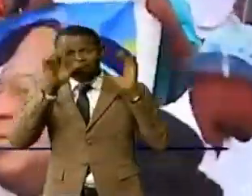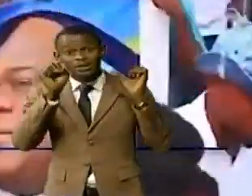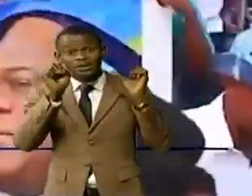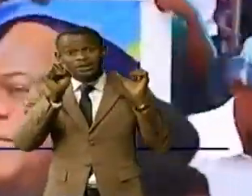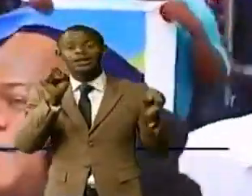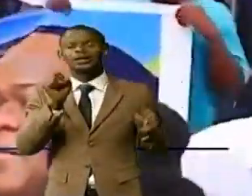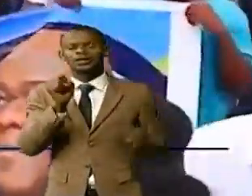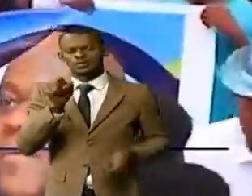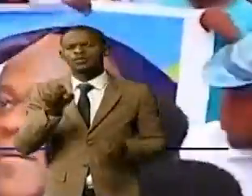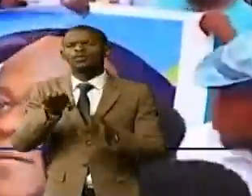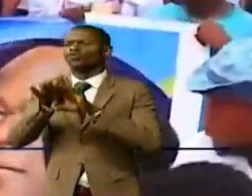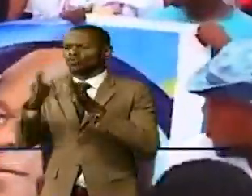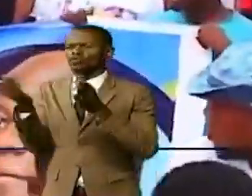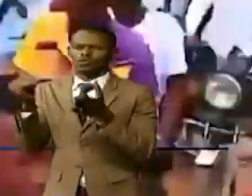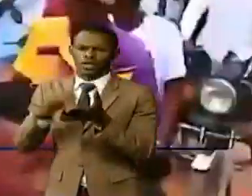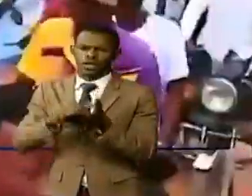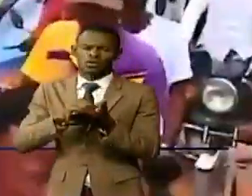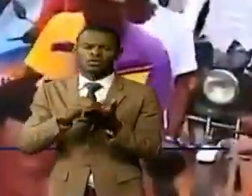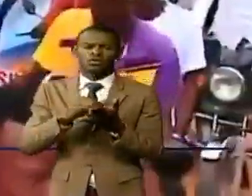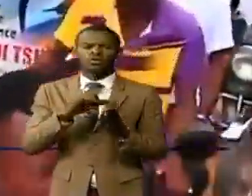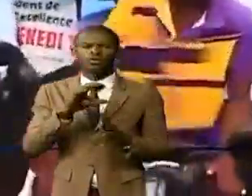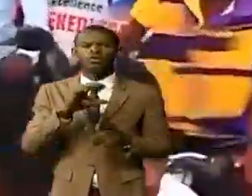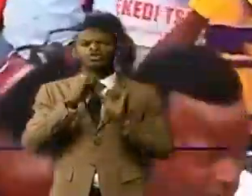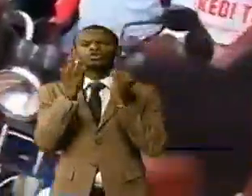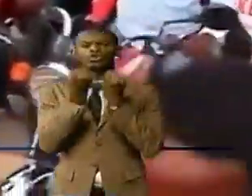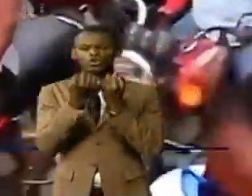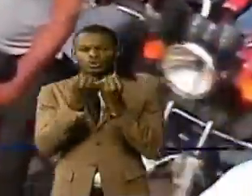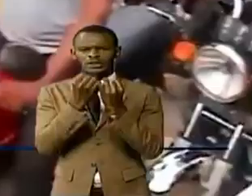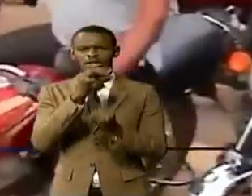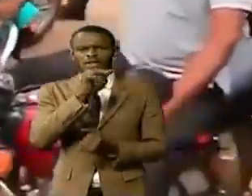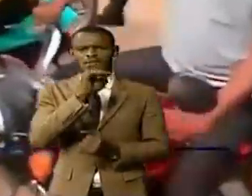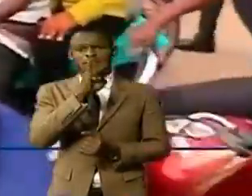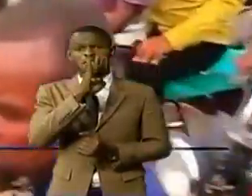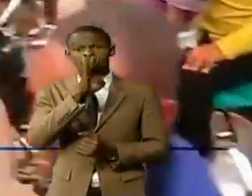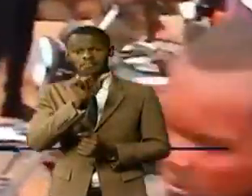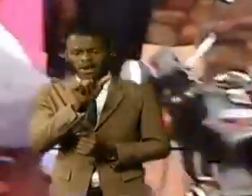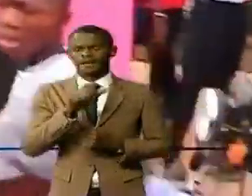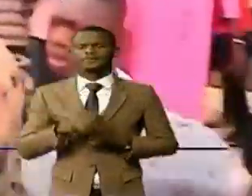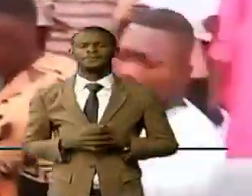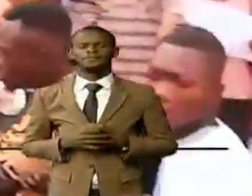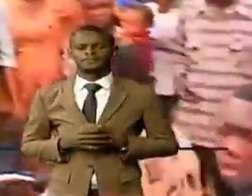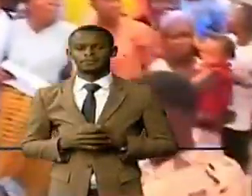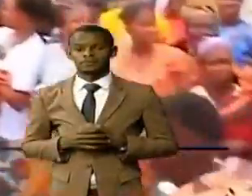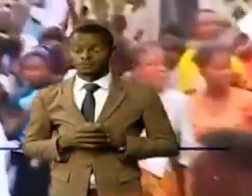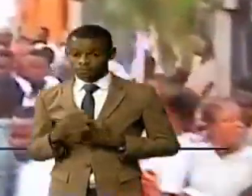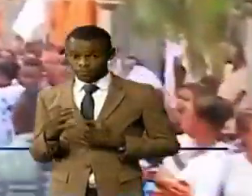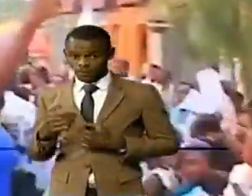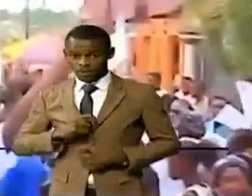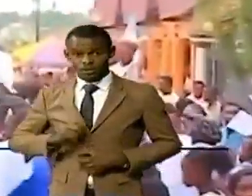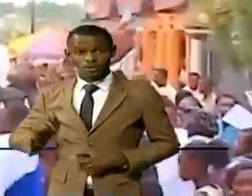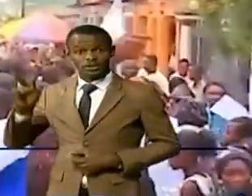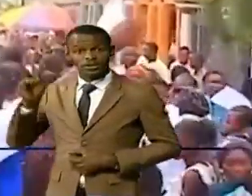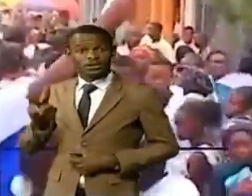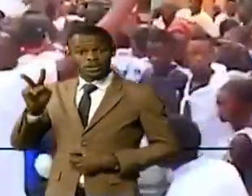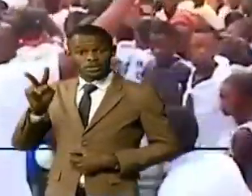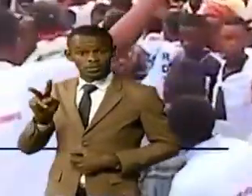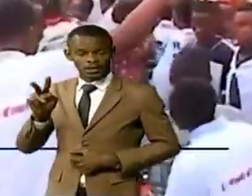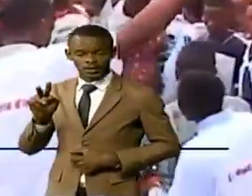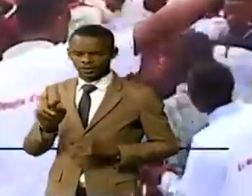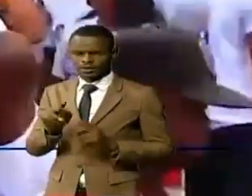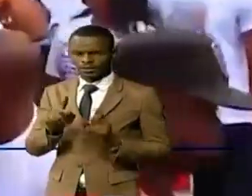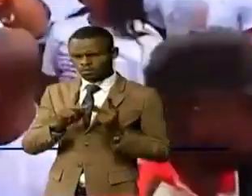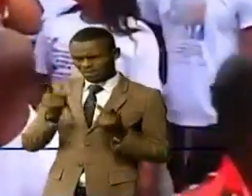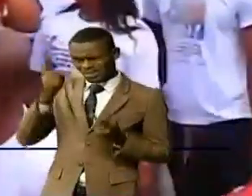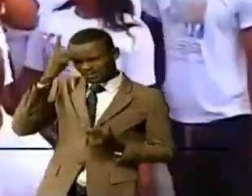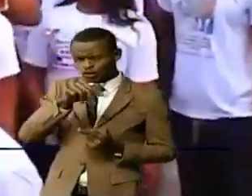Ilunga, les militants de l'Union pour la démocratie et le progrès social et ceux du Rassemblement des démocrates tshisekédistes se sont joints aux forces